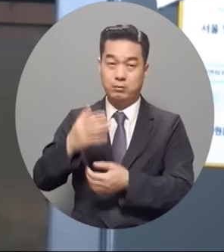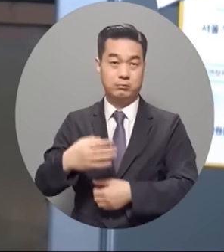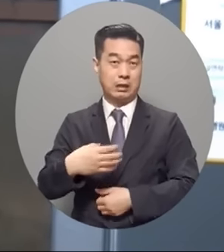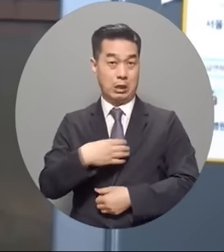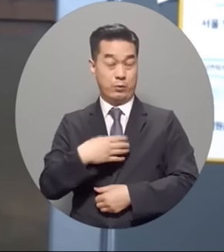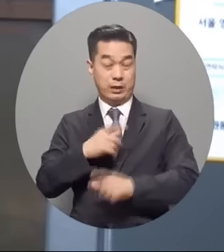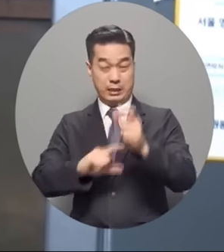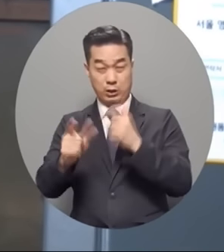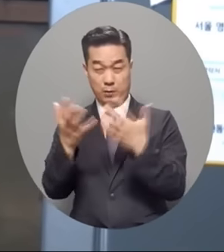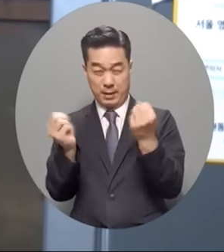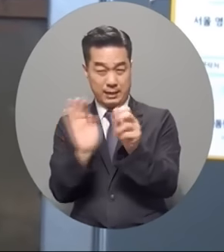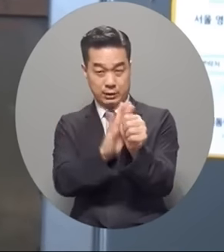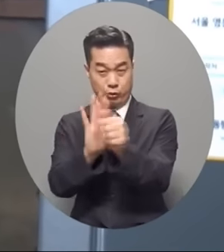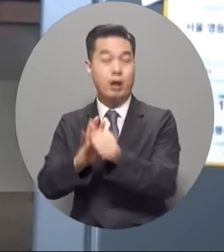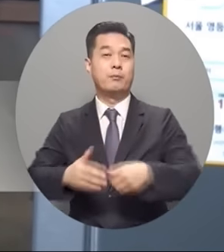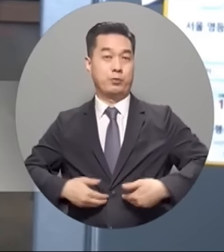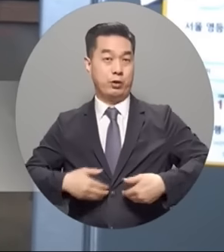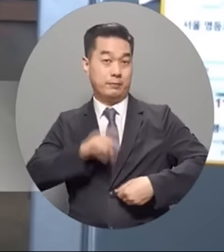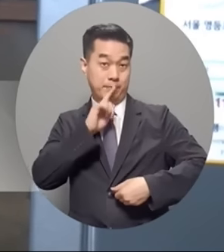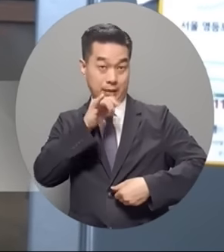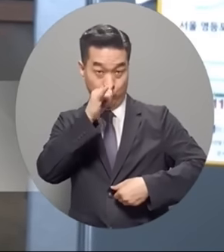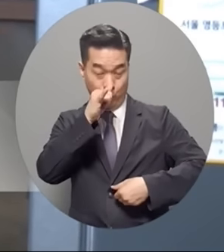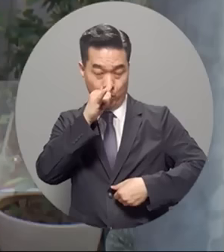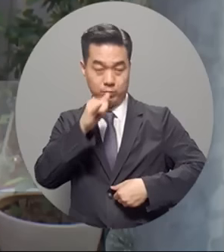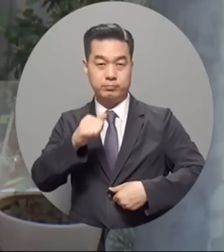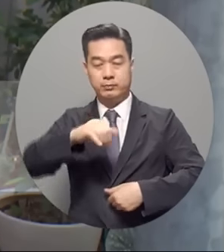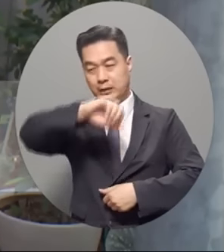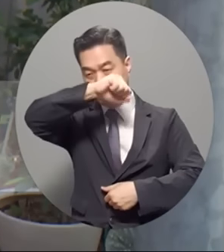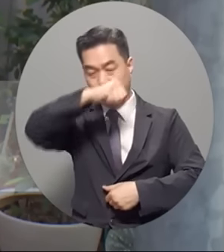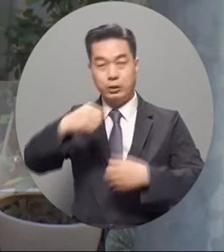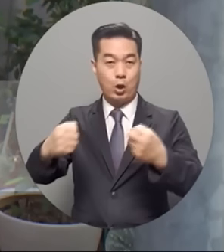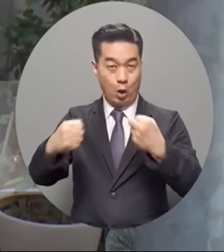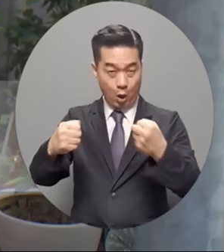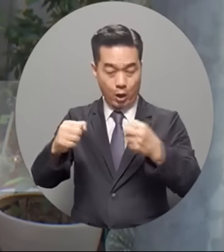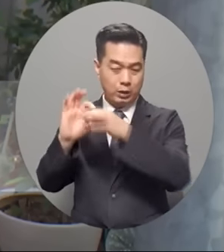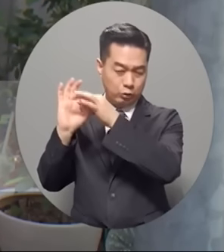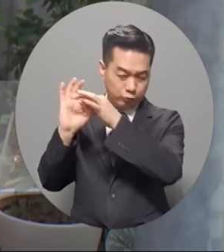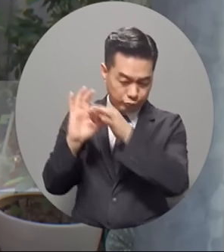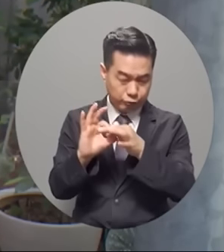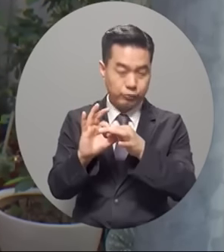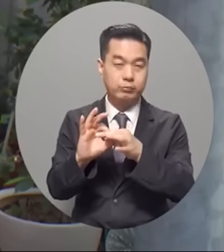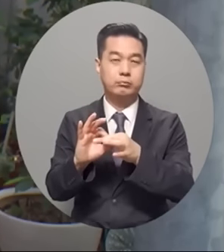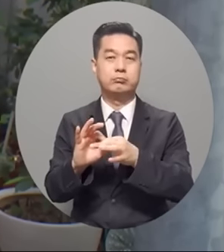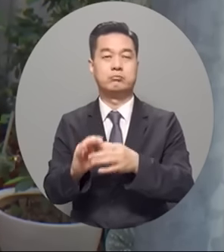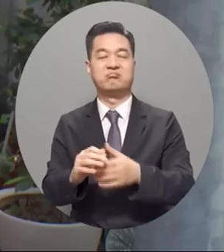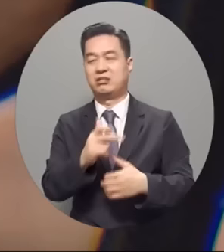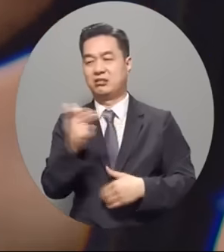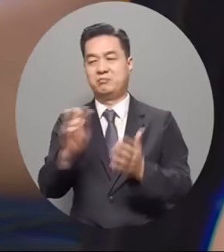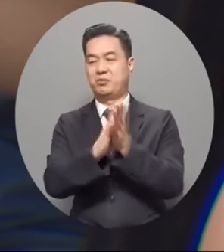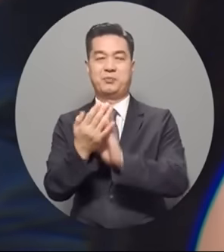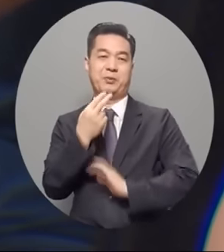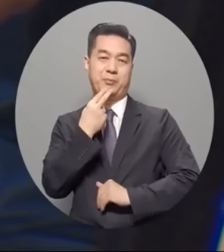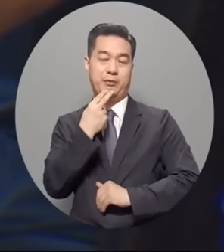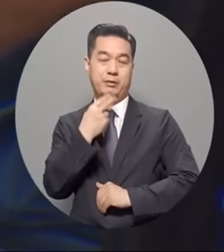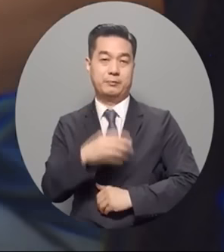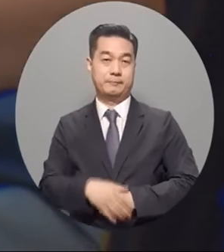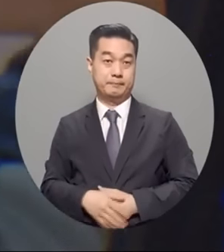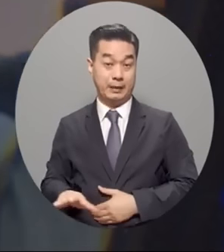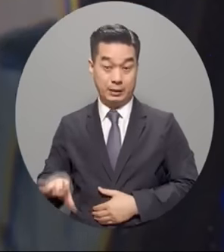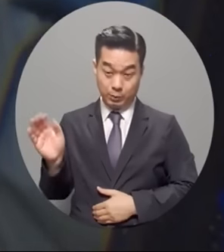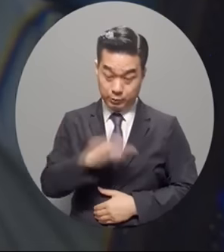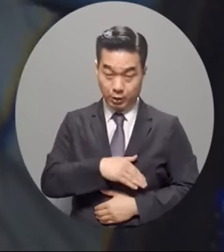지원해야 한다는 주장도 나오지만 재정 건전성을 강조해온 정부의 기조는 크게 달라지지 않고 있습니다. 애초에 정부의 재정